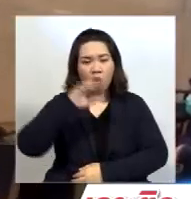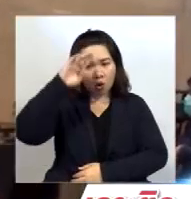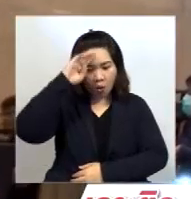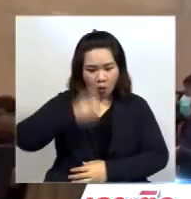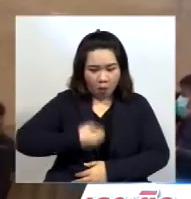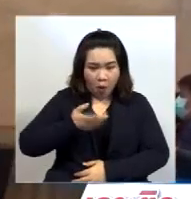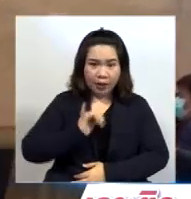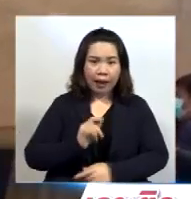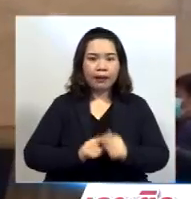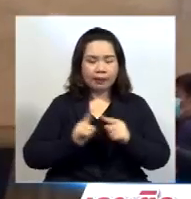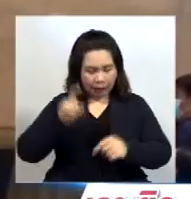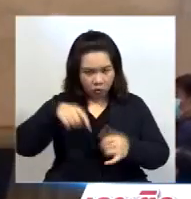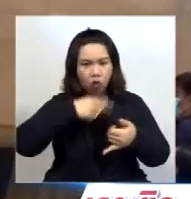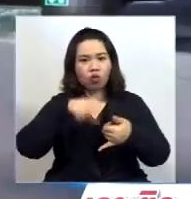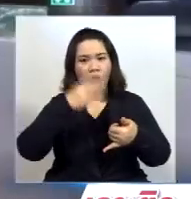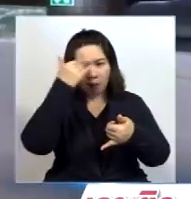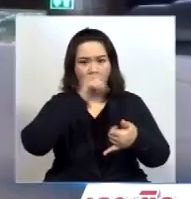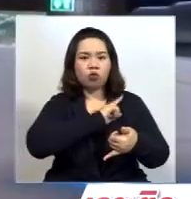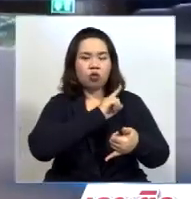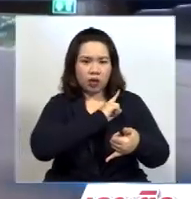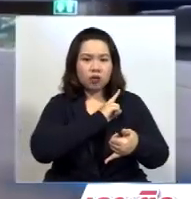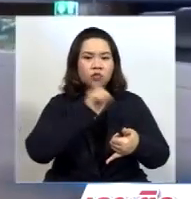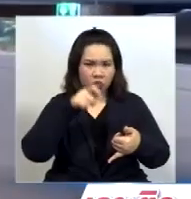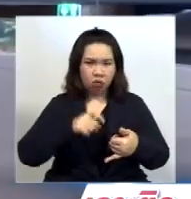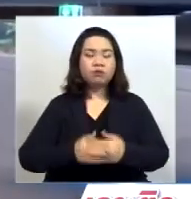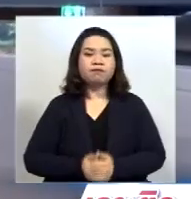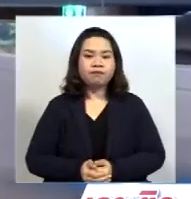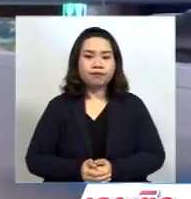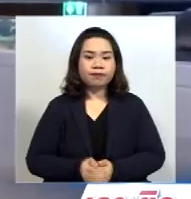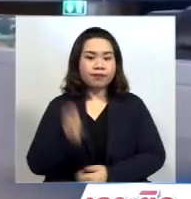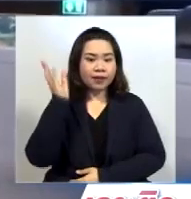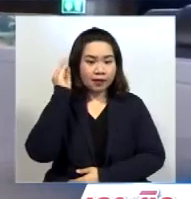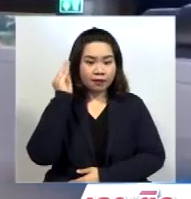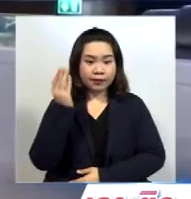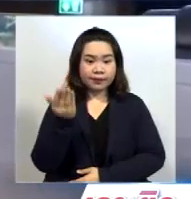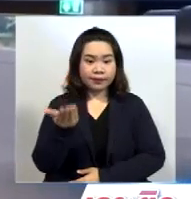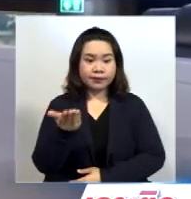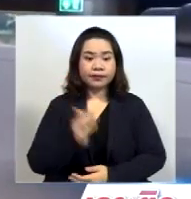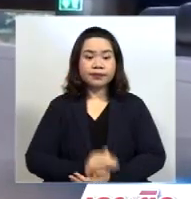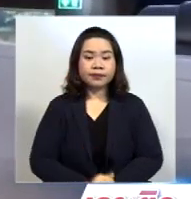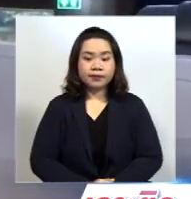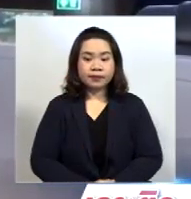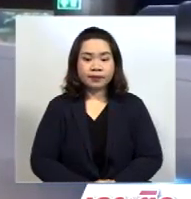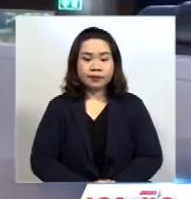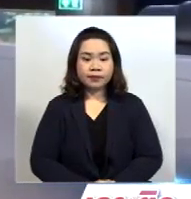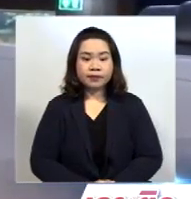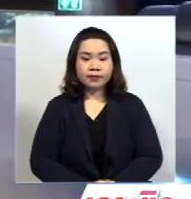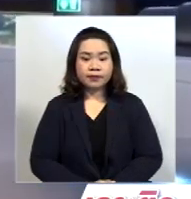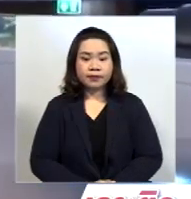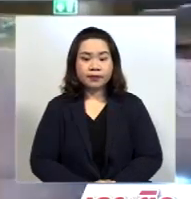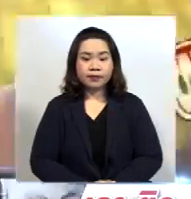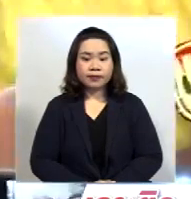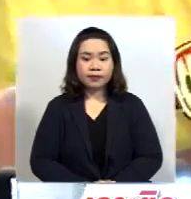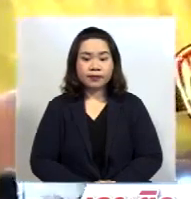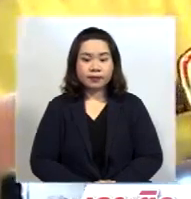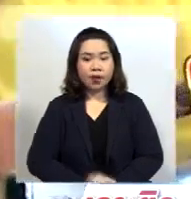ปตรวจสุขภาพเพราะว่าถือว่าเป็นความรับผิดชอบส่วนบุคคลฟังประเด็นนี้จากประธานสภากันค่ะ